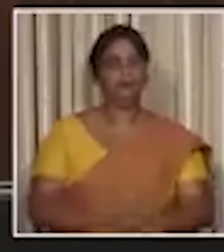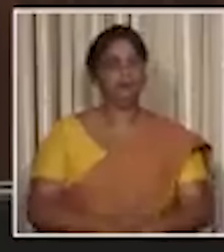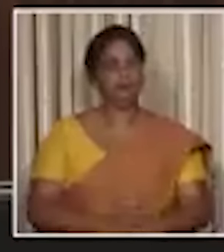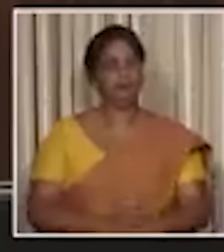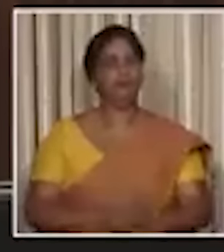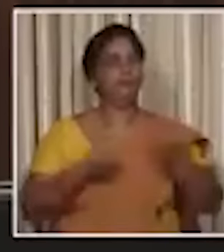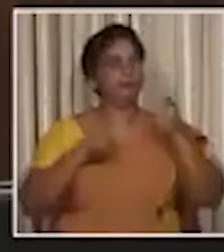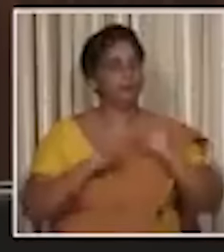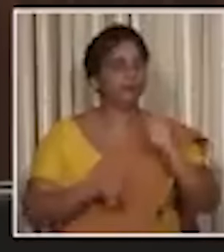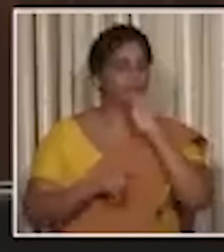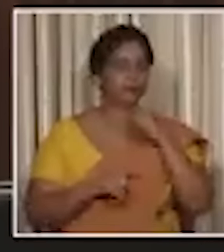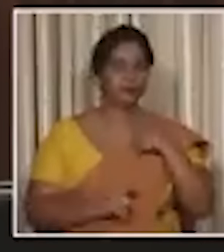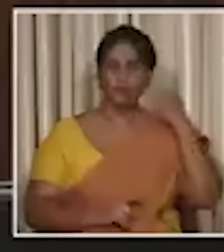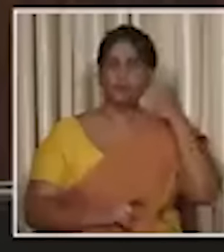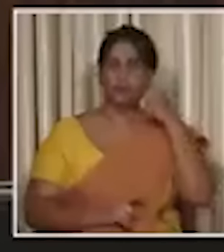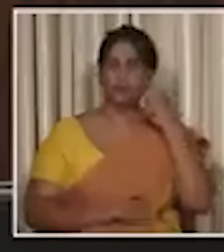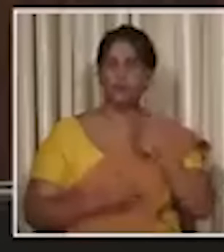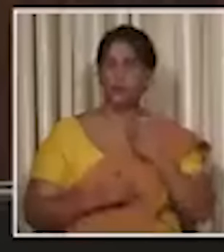தற்போது வழங்குகின்ற அசுசும